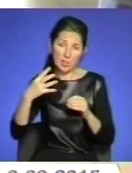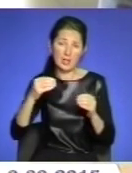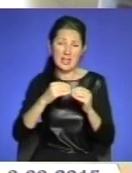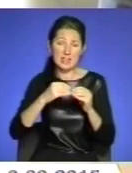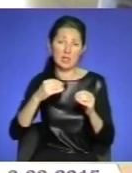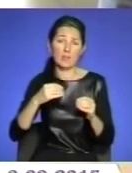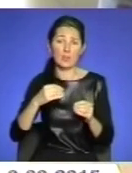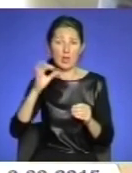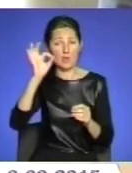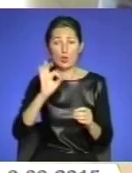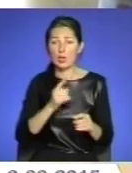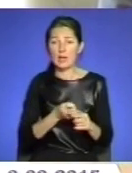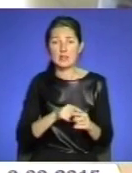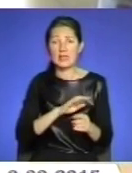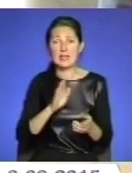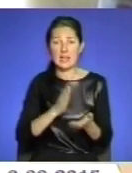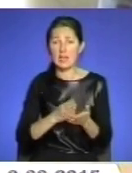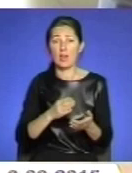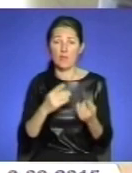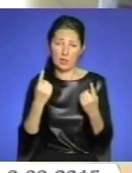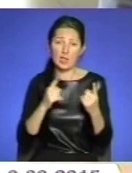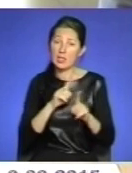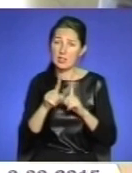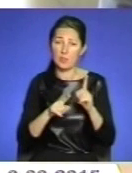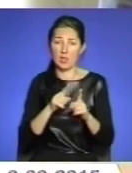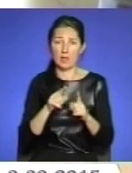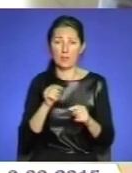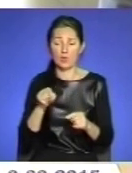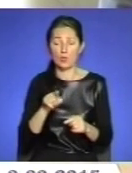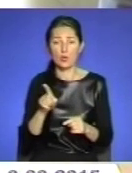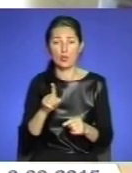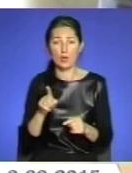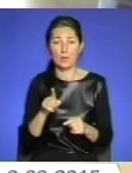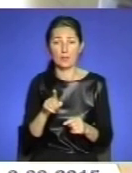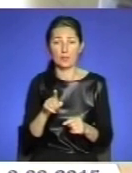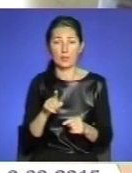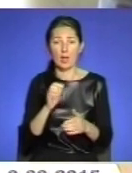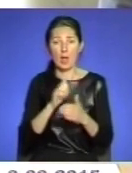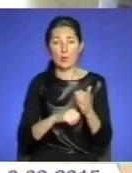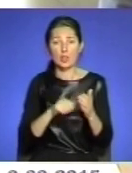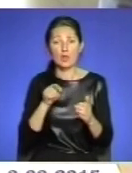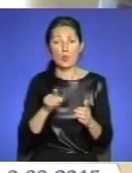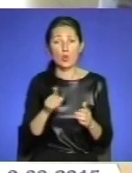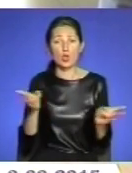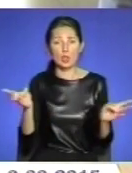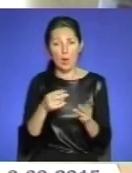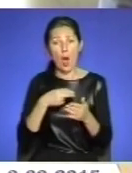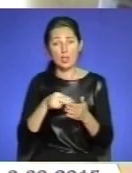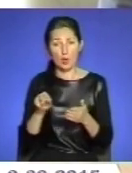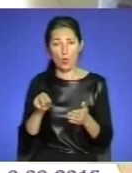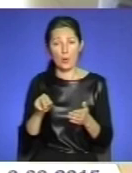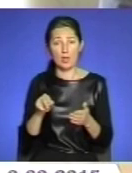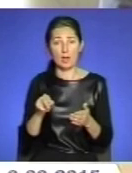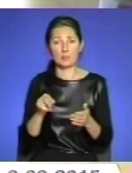15-10% це не є великі такі зміни, тому що причина в тому, що треба закупити, скажімо,